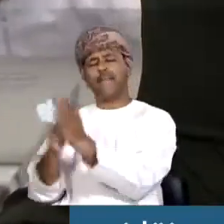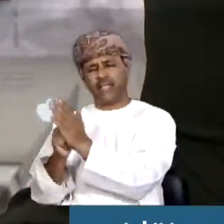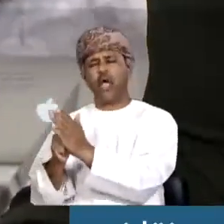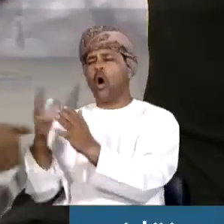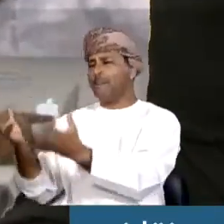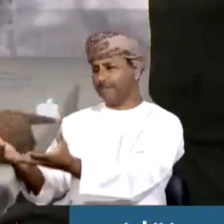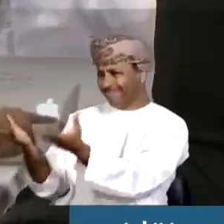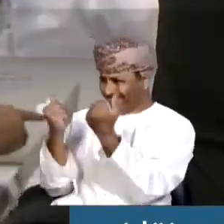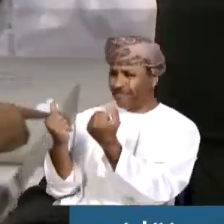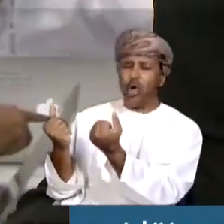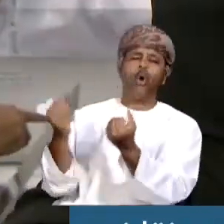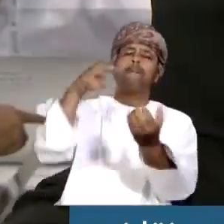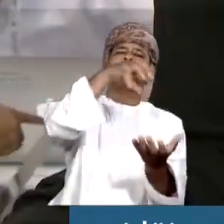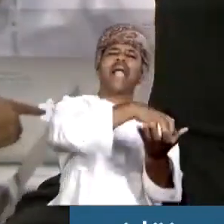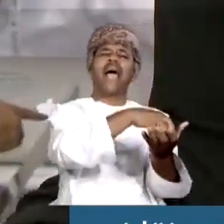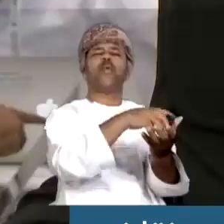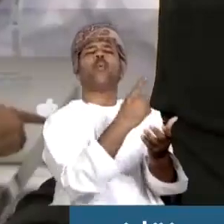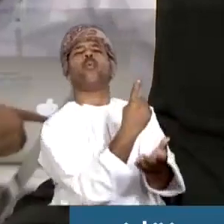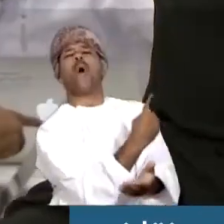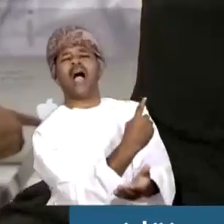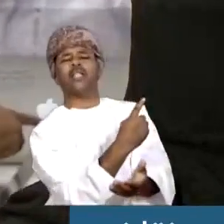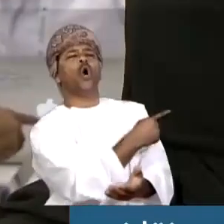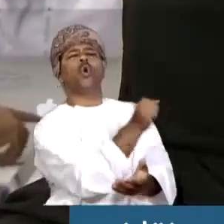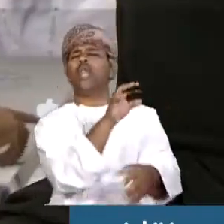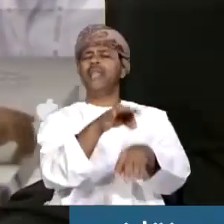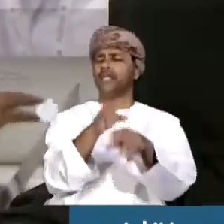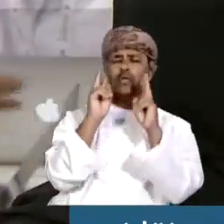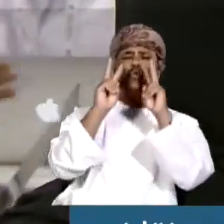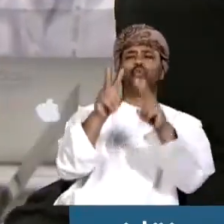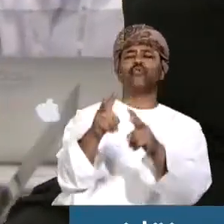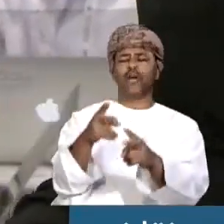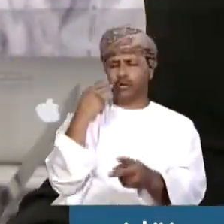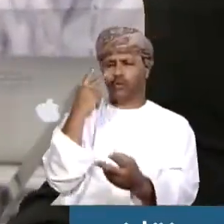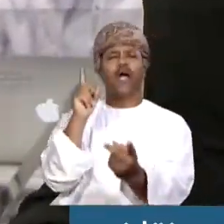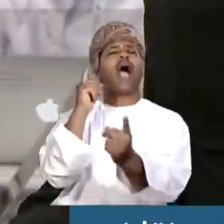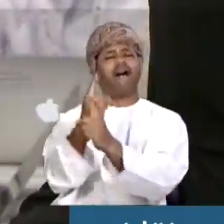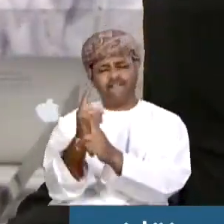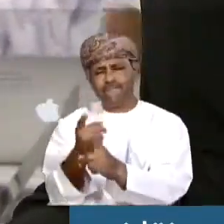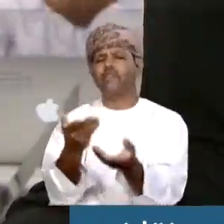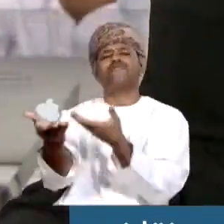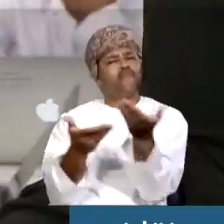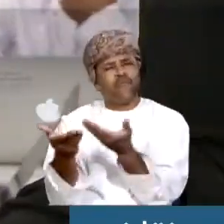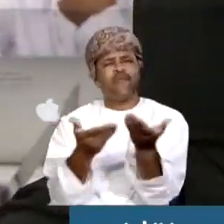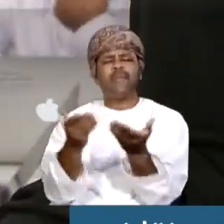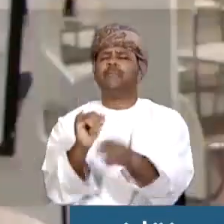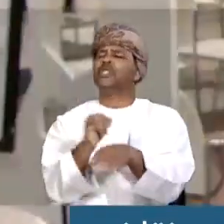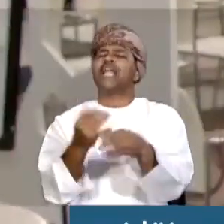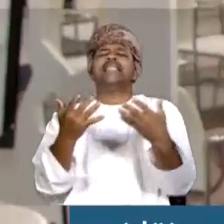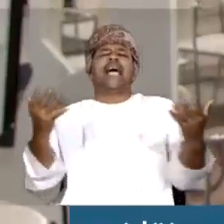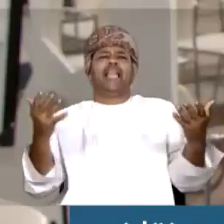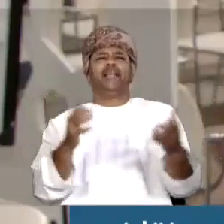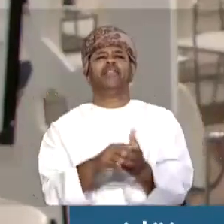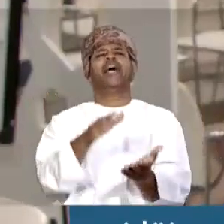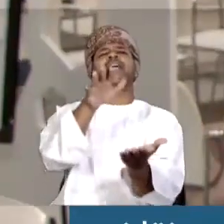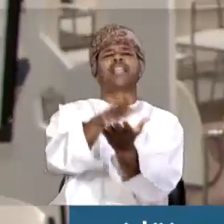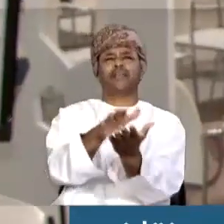واحطهم في وان اريا بحيث انه الكستمرز قدروا يوصل هذا المشاريع بكل سهوله. تطبيق